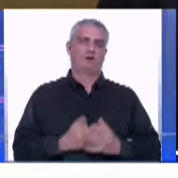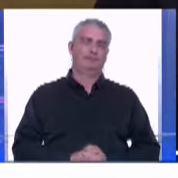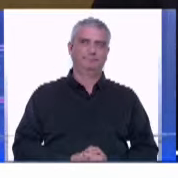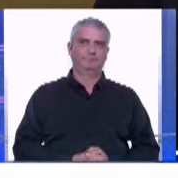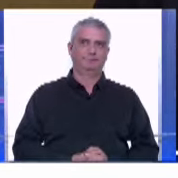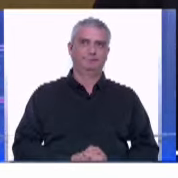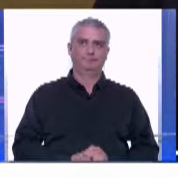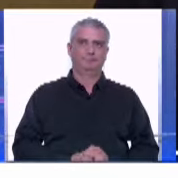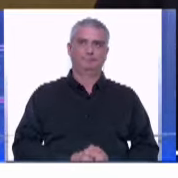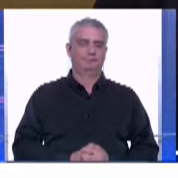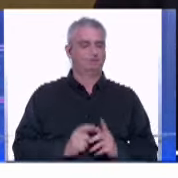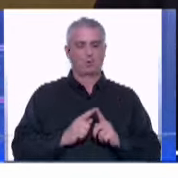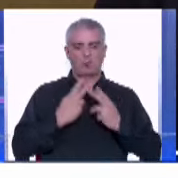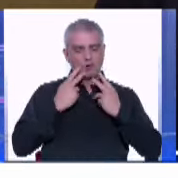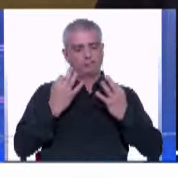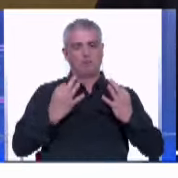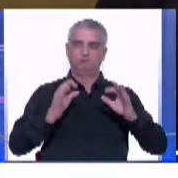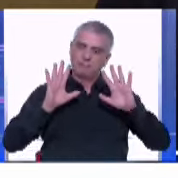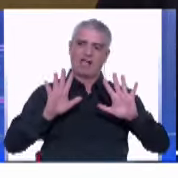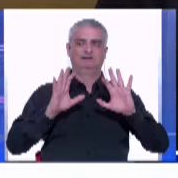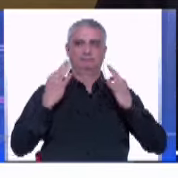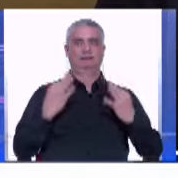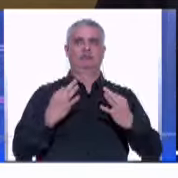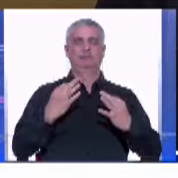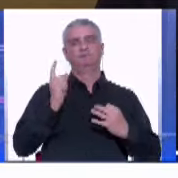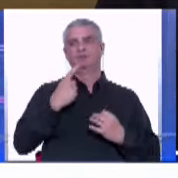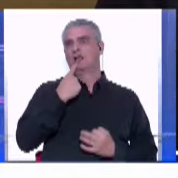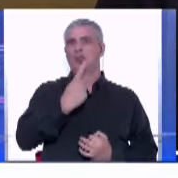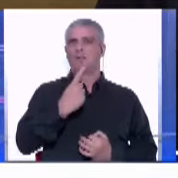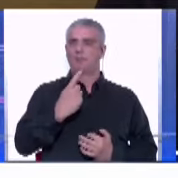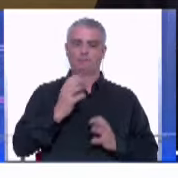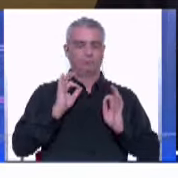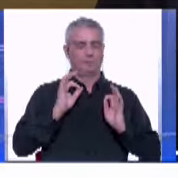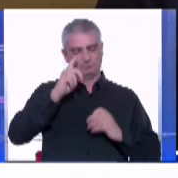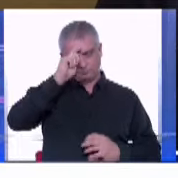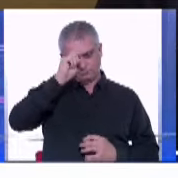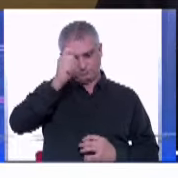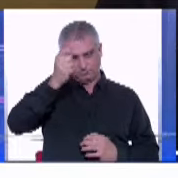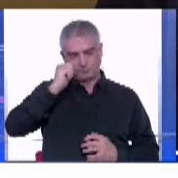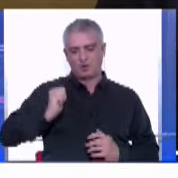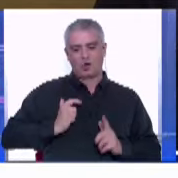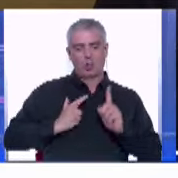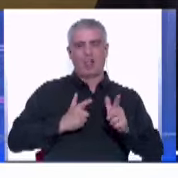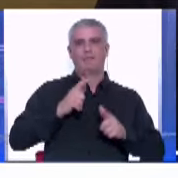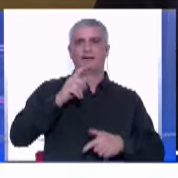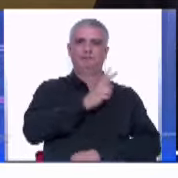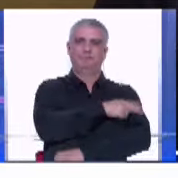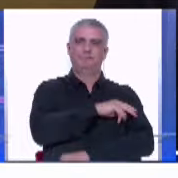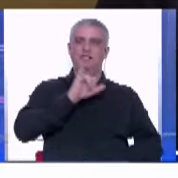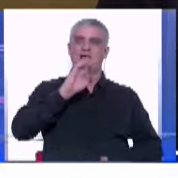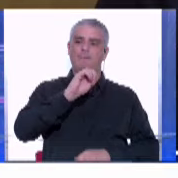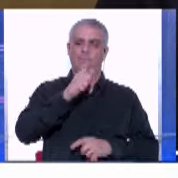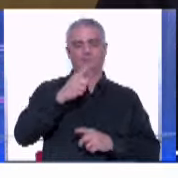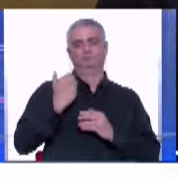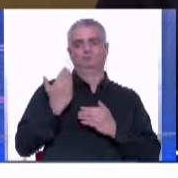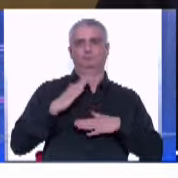של לא פחות מ-10. וכאן צריך לומר, באמת להוריד את הכובע ללוחמי הימ"מ, שזה הרגל